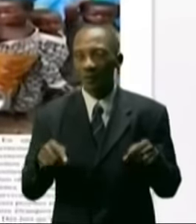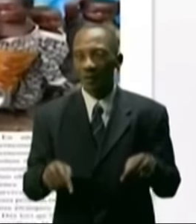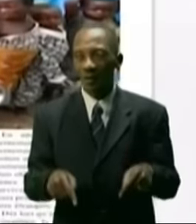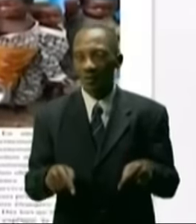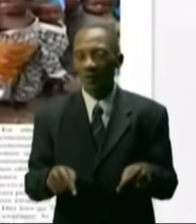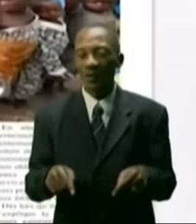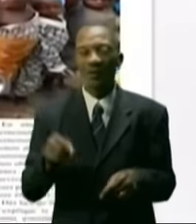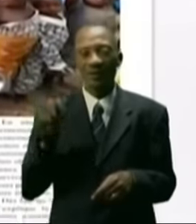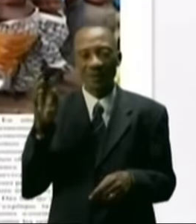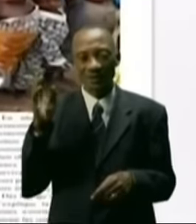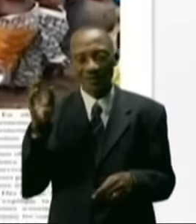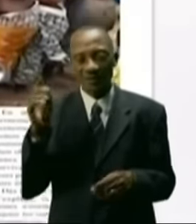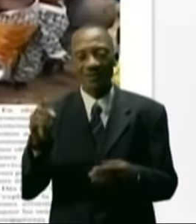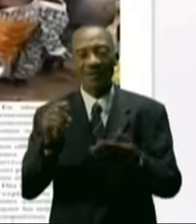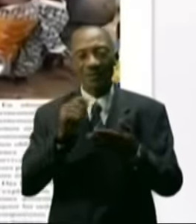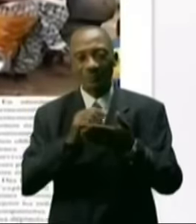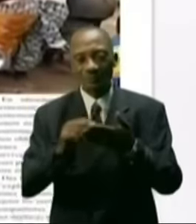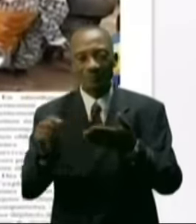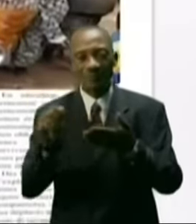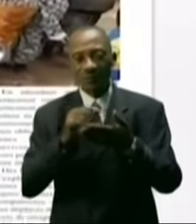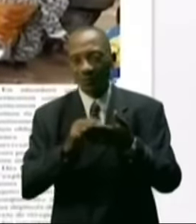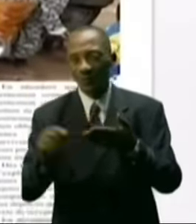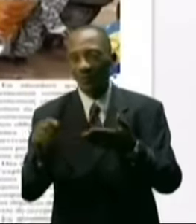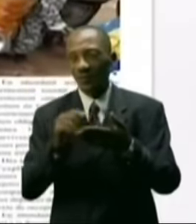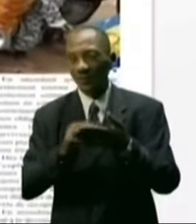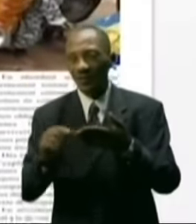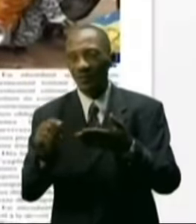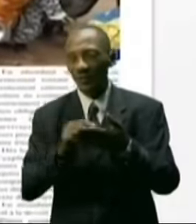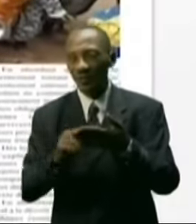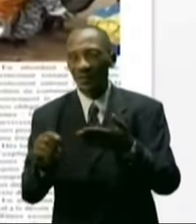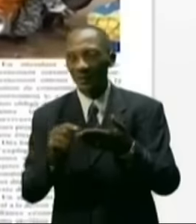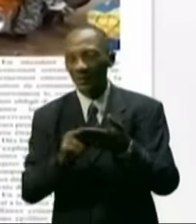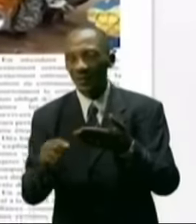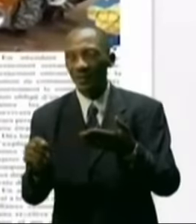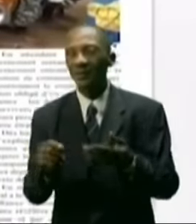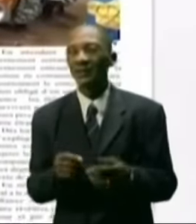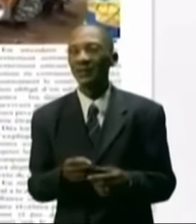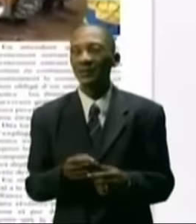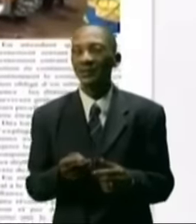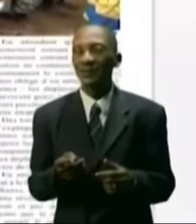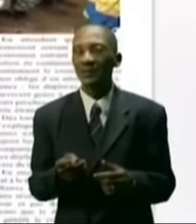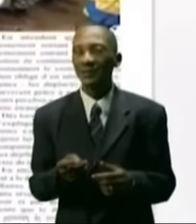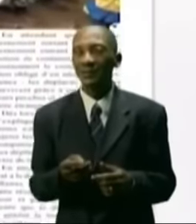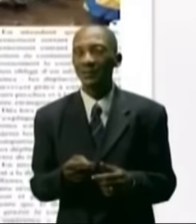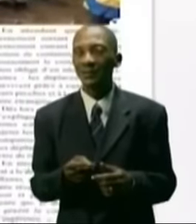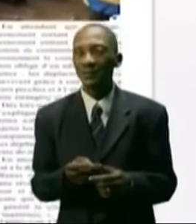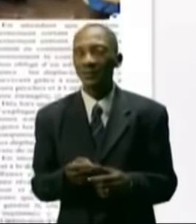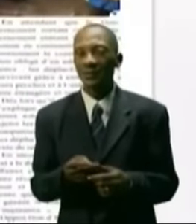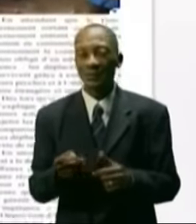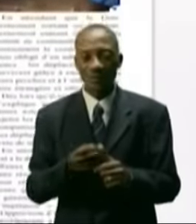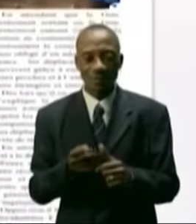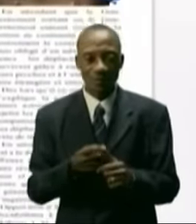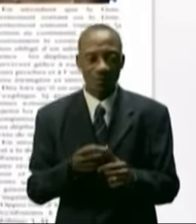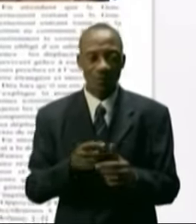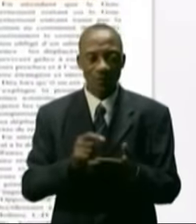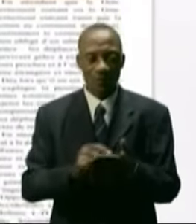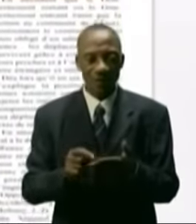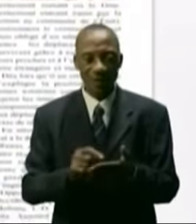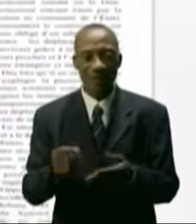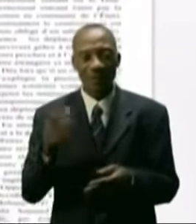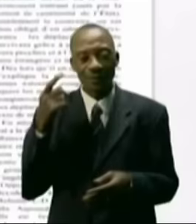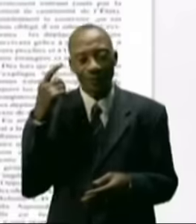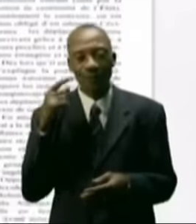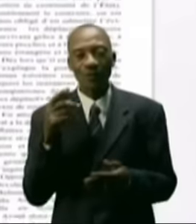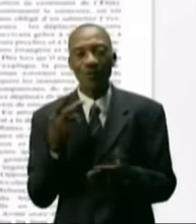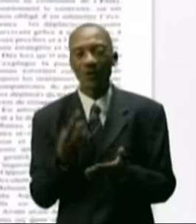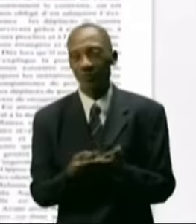sonnette d'alarme. Selon l'ODEP, chacun des 7 millions de déplacés de guerre dans l'est du pays n'a reçu que